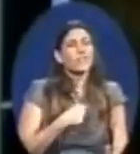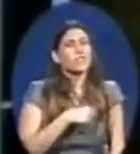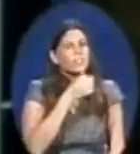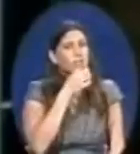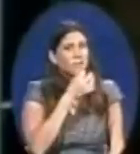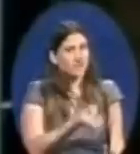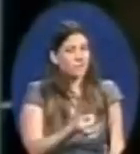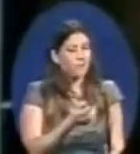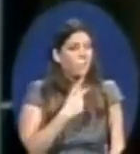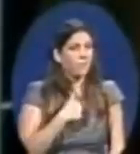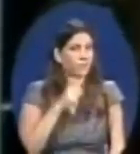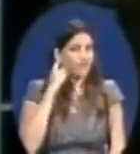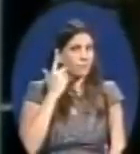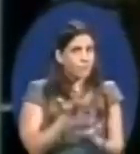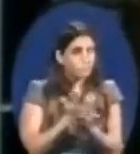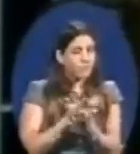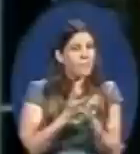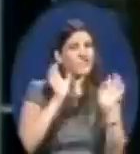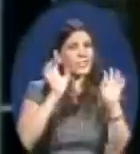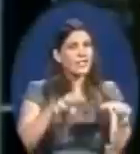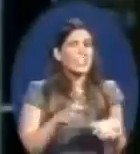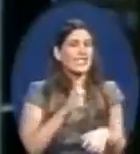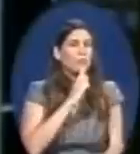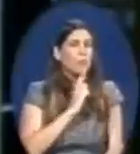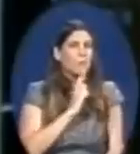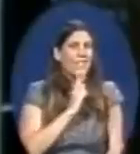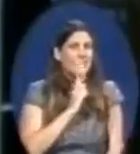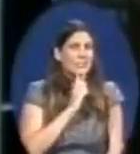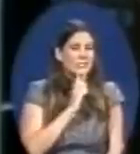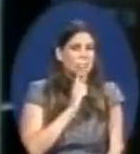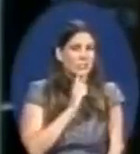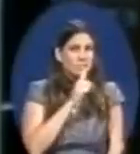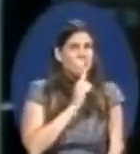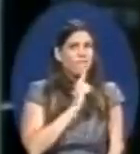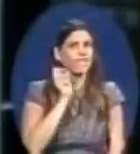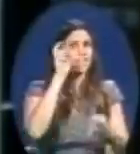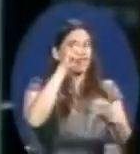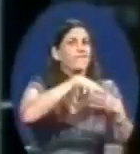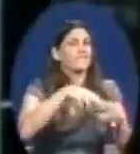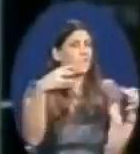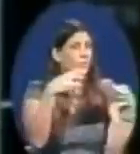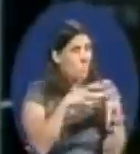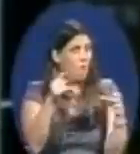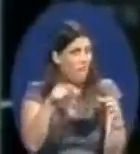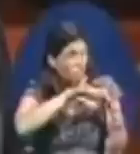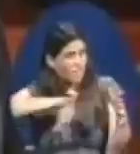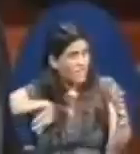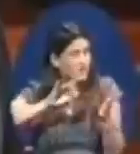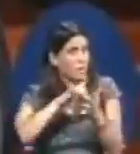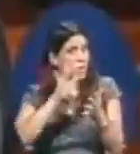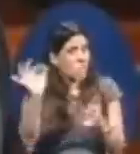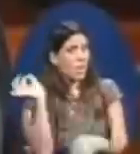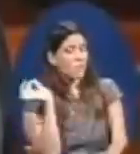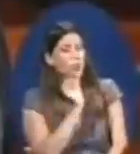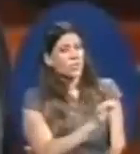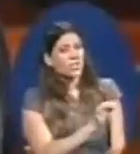שמעתי שמציעים לנשיא, שמעון פרס, לרוץ בראש הגוש. את תפנית מקומך עבור?